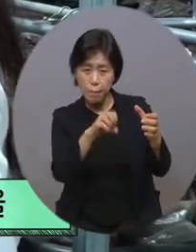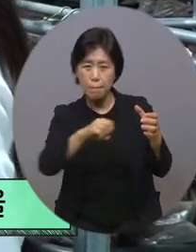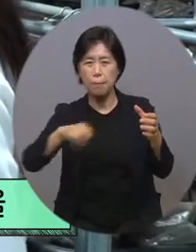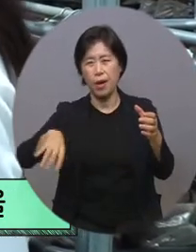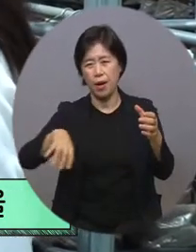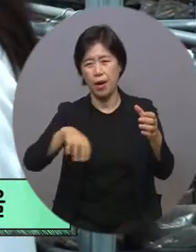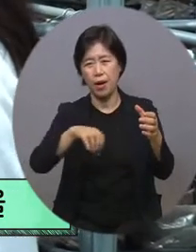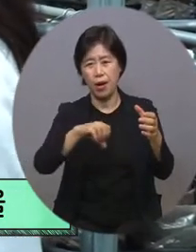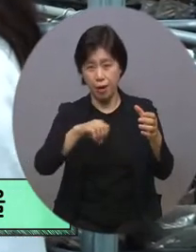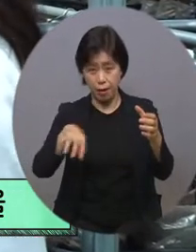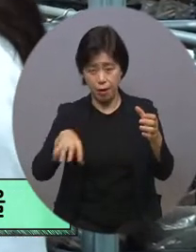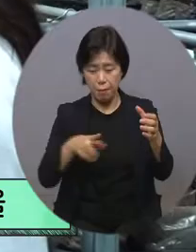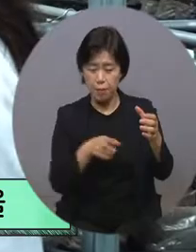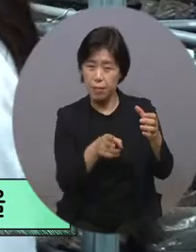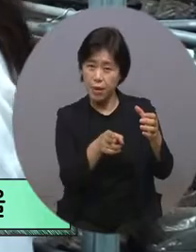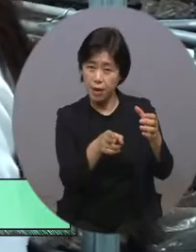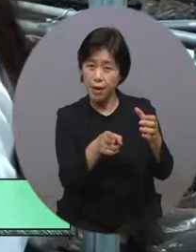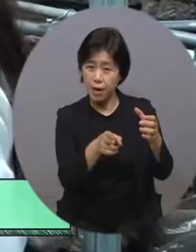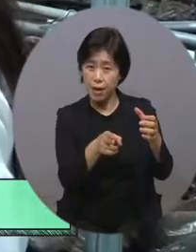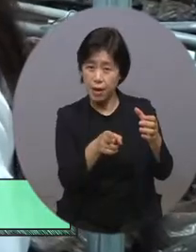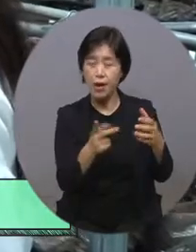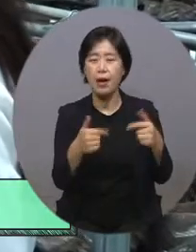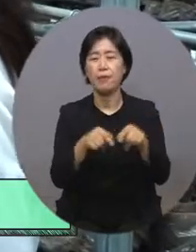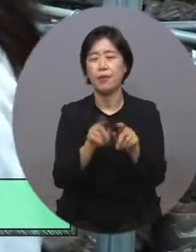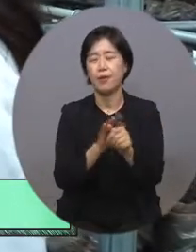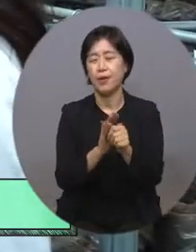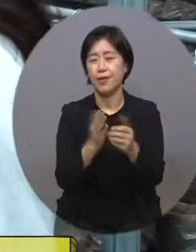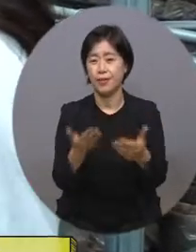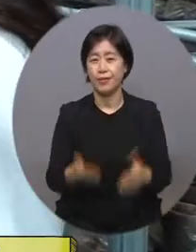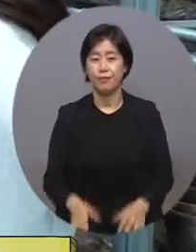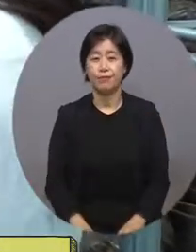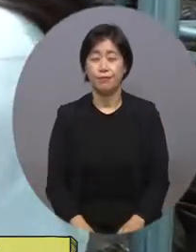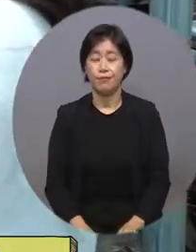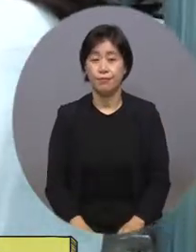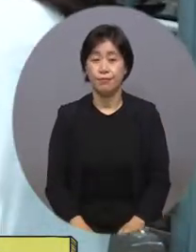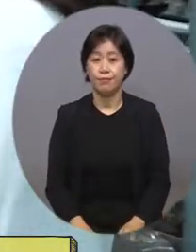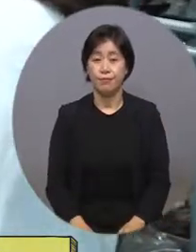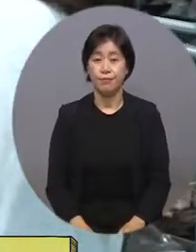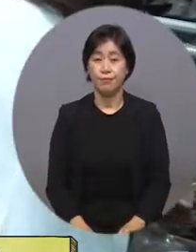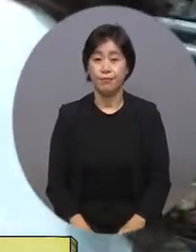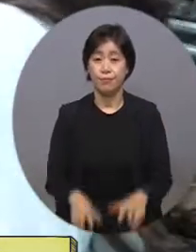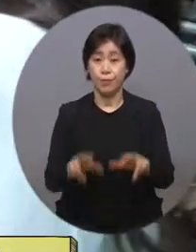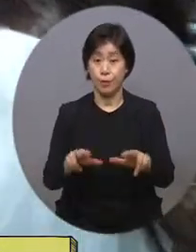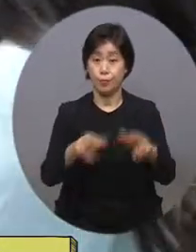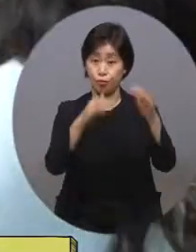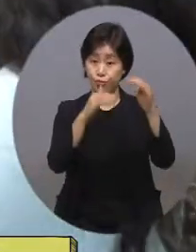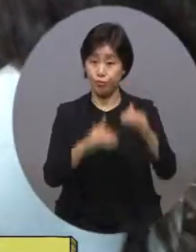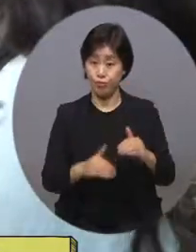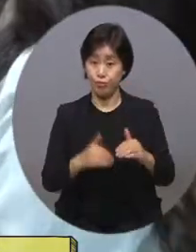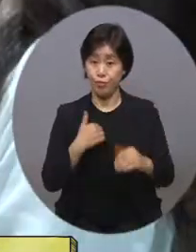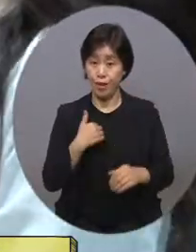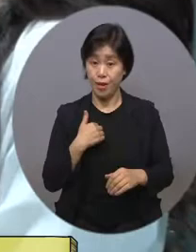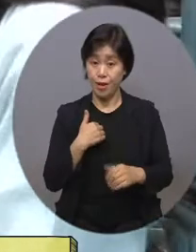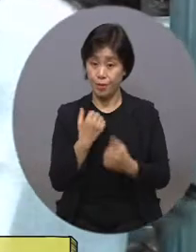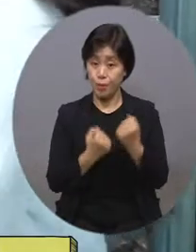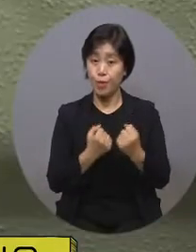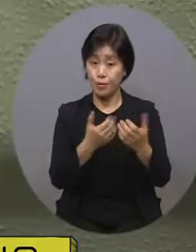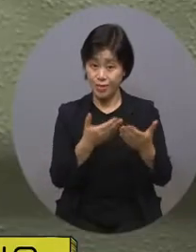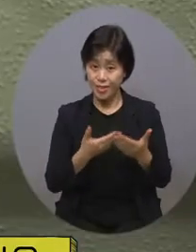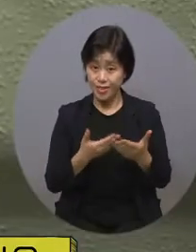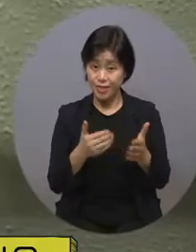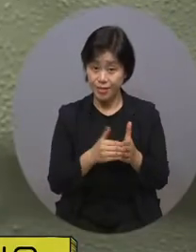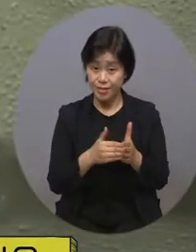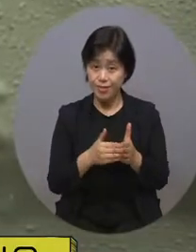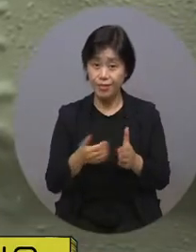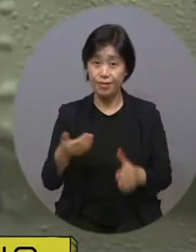옆에서 같이 그 제거해 주는 작업을 같이 도와드리고 있어요. 아, 지금 전체적으로 제가 설명을 들었는데 지금 제가